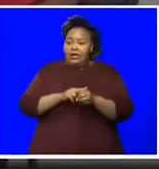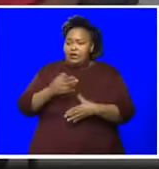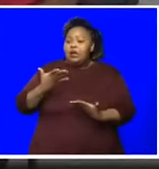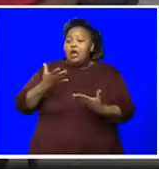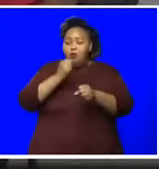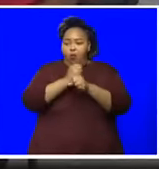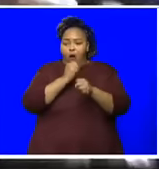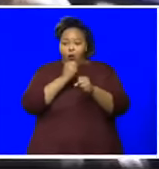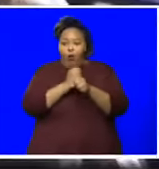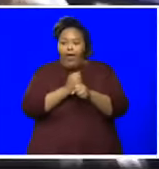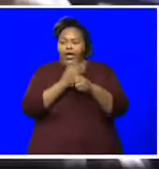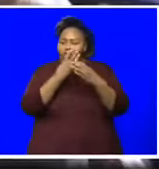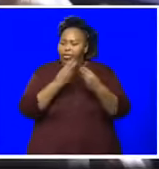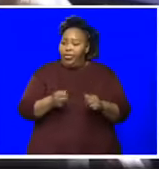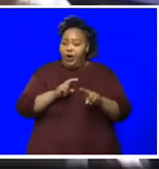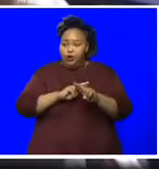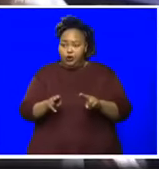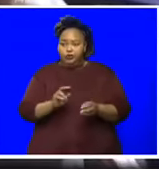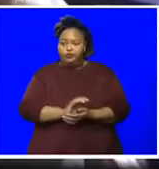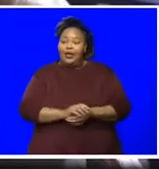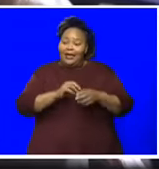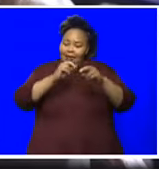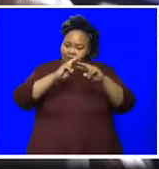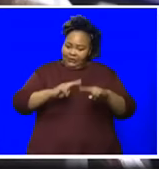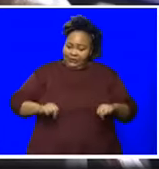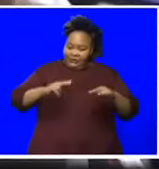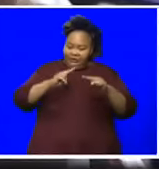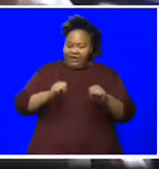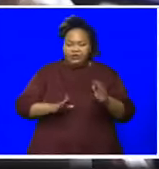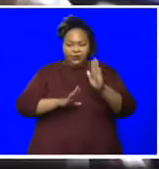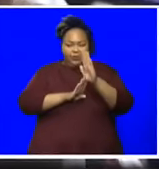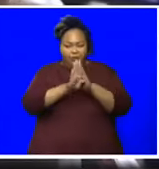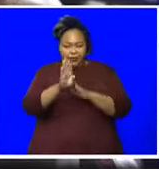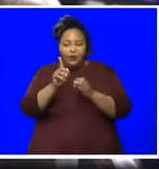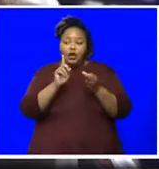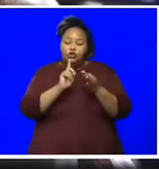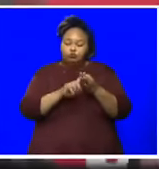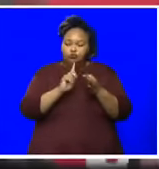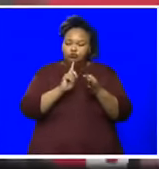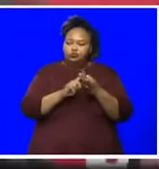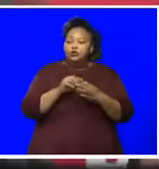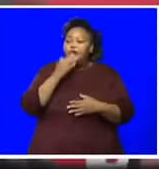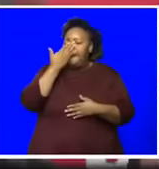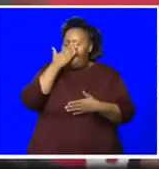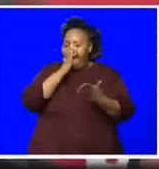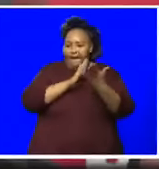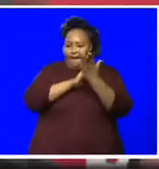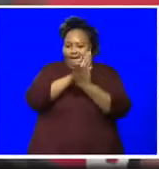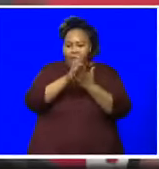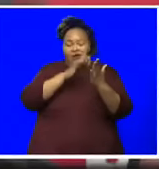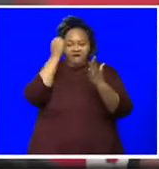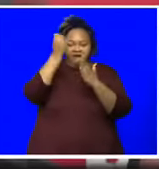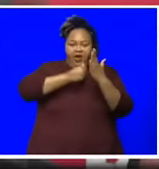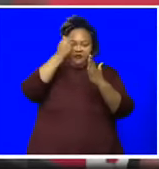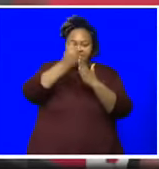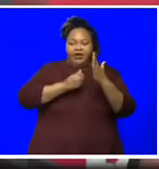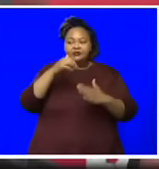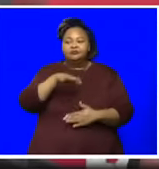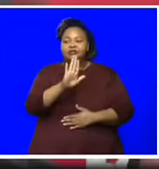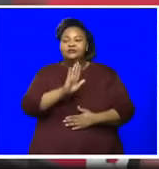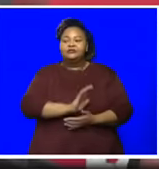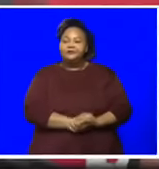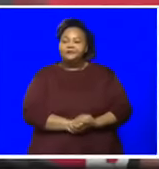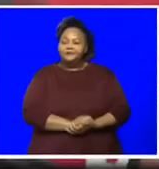kukhuliswa kwetekucubungula kuleli kanye nekulwa nenkohlakalo kubala kulokunye. Encouraged by the